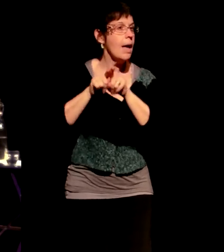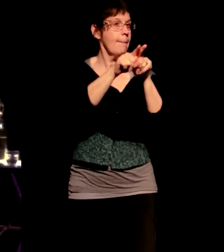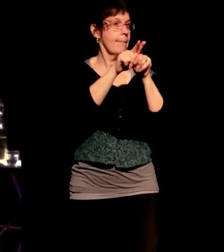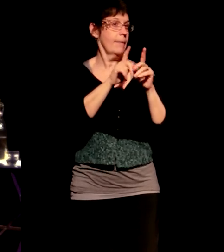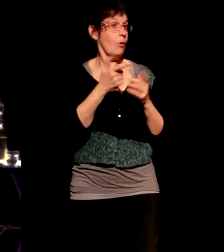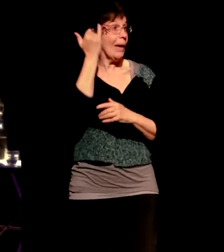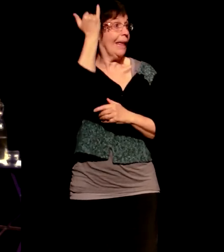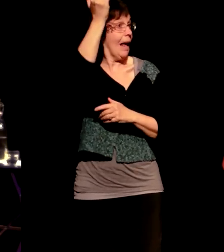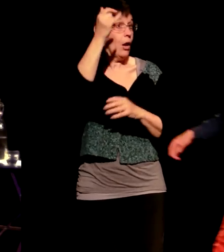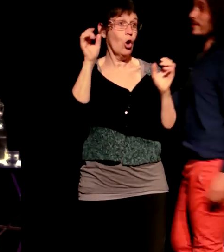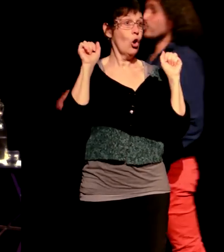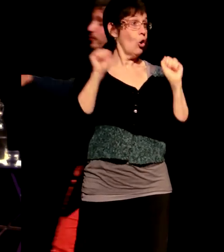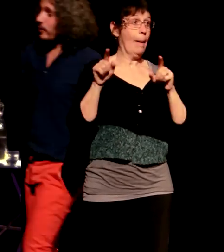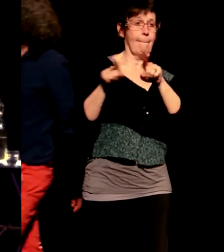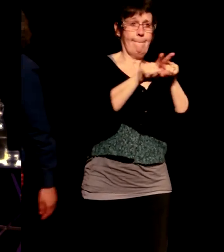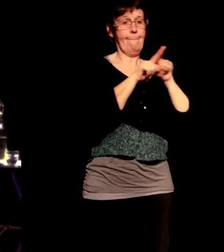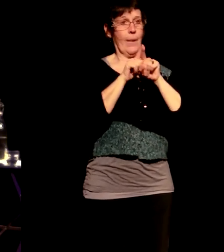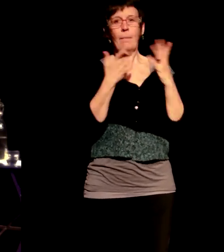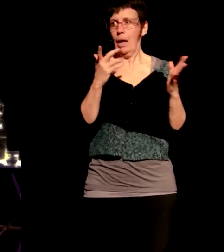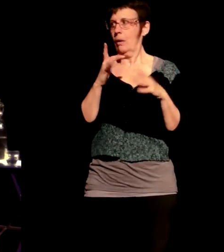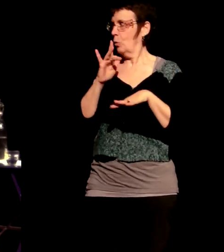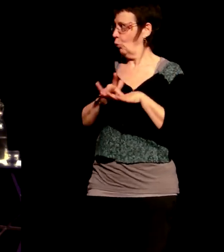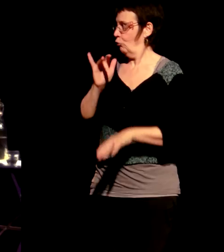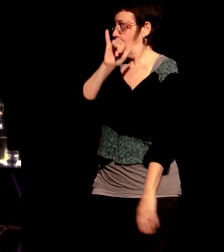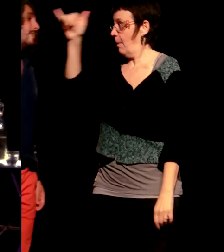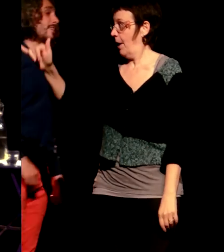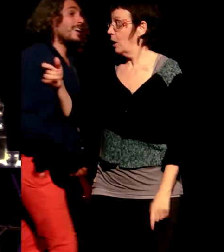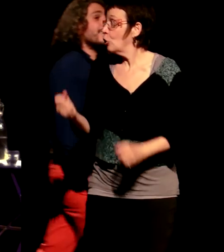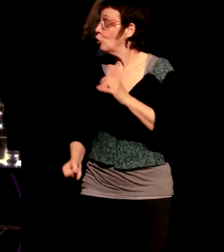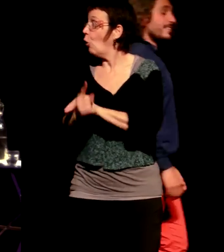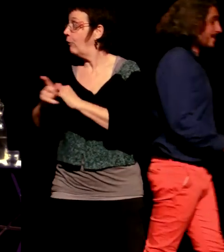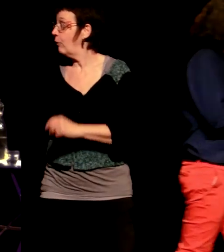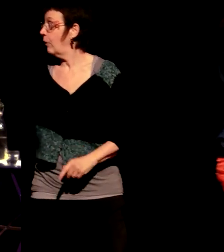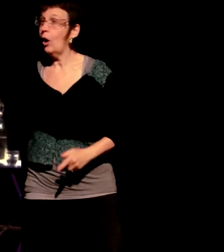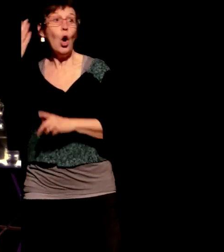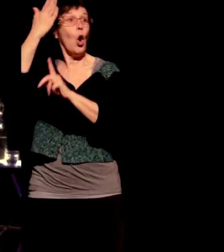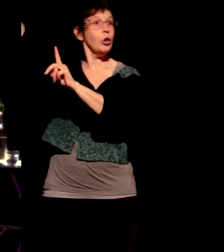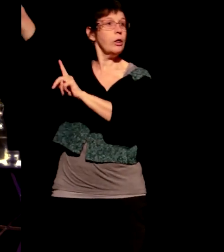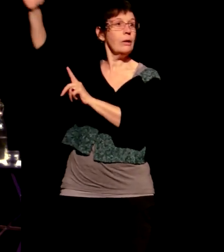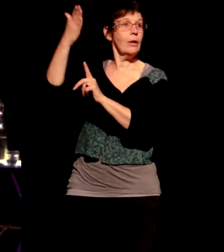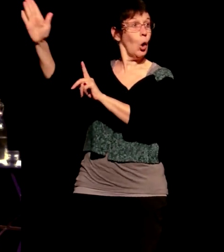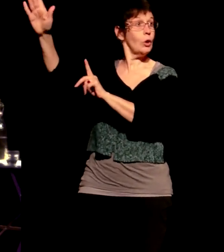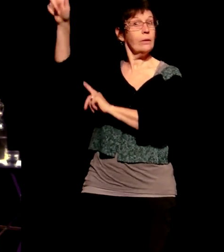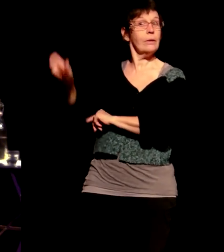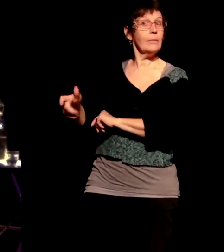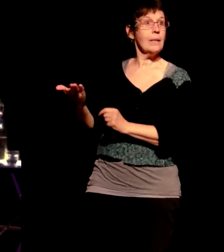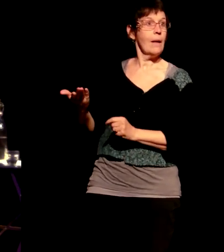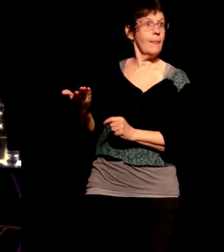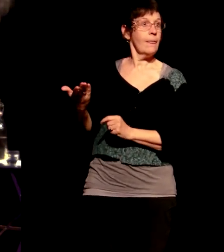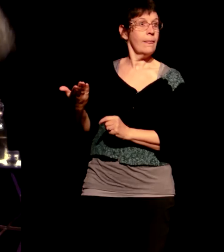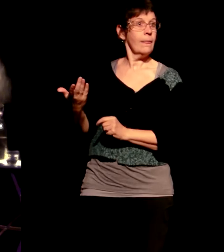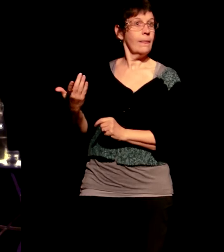jamais. Ils le font jamais, sauf dans ce cas-là, altérisé. Ça donnerait des choses